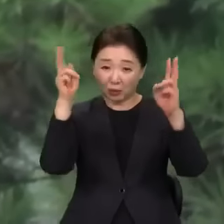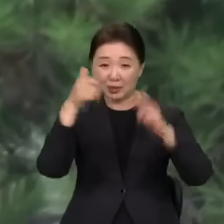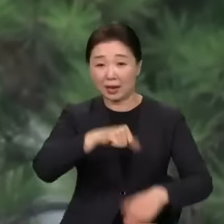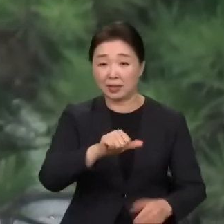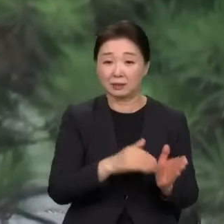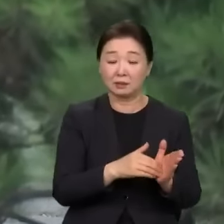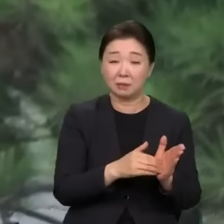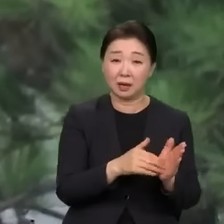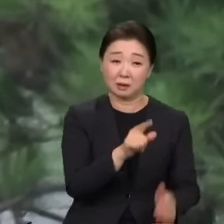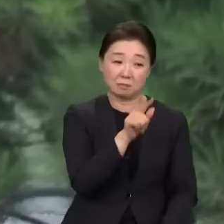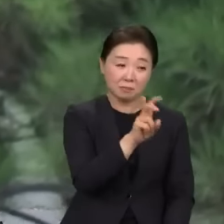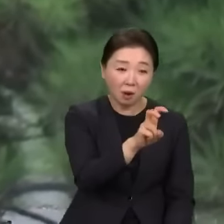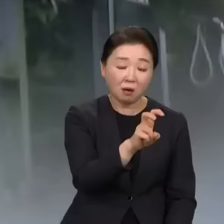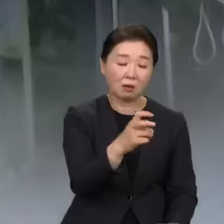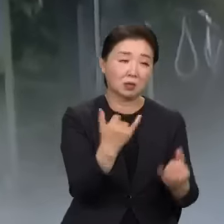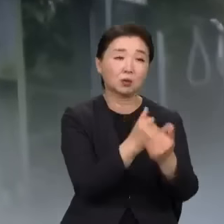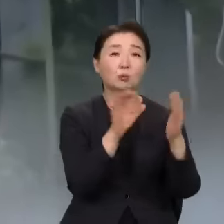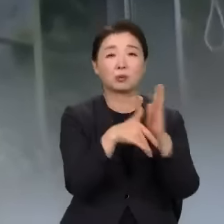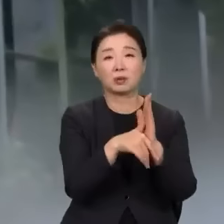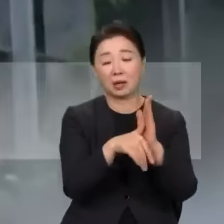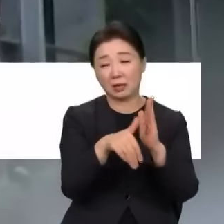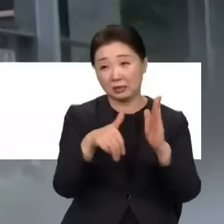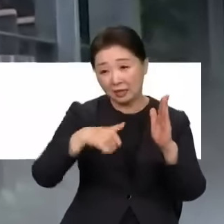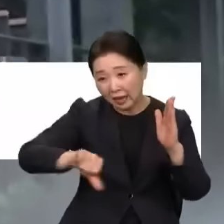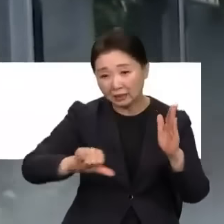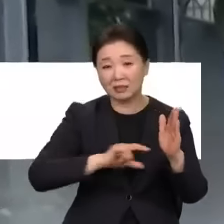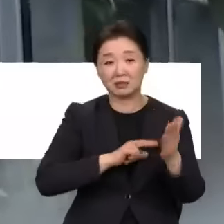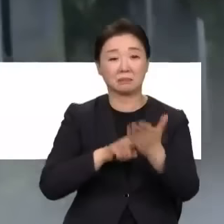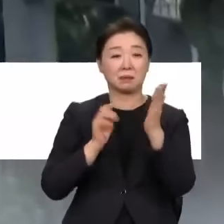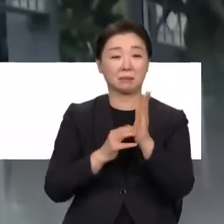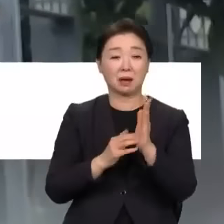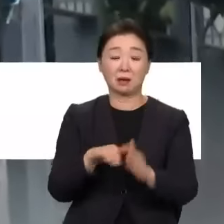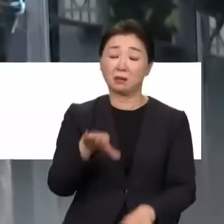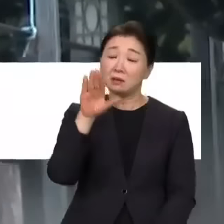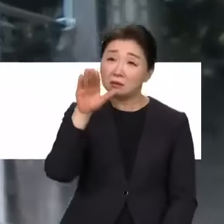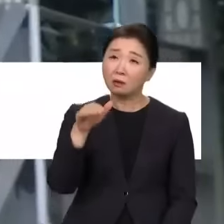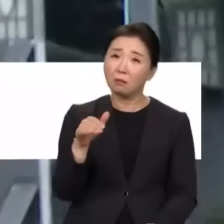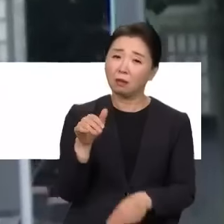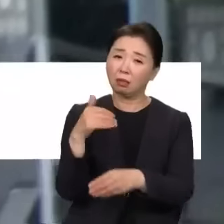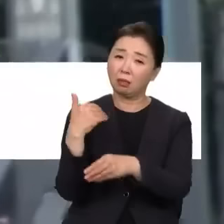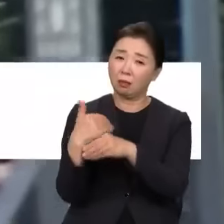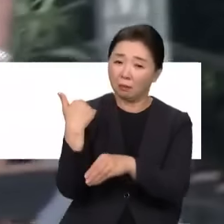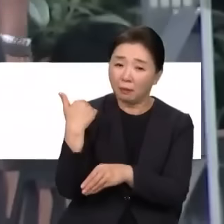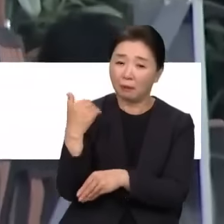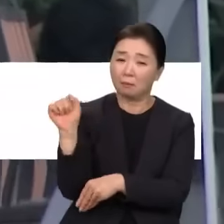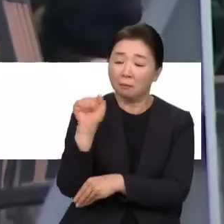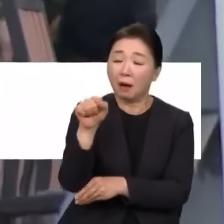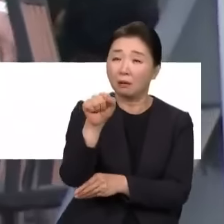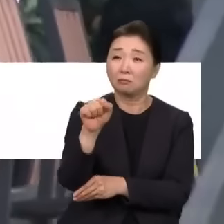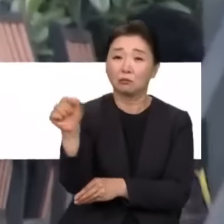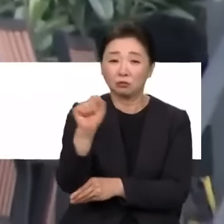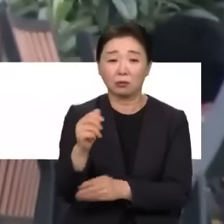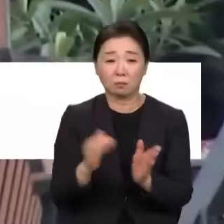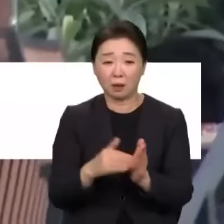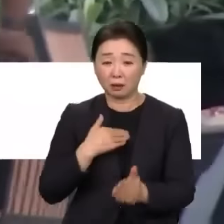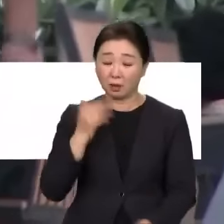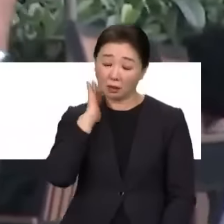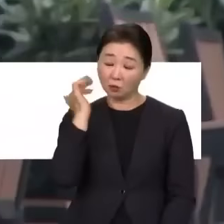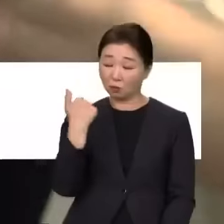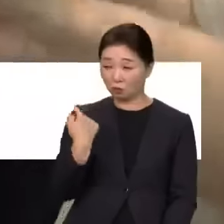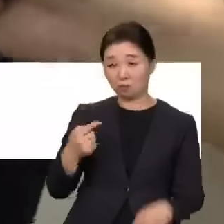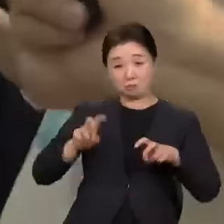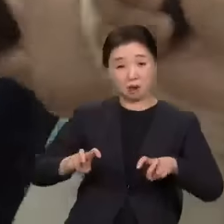씨와 인터뷰에서도 등장합니다. 처음에 카니발을 해갖고 너 앞에 X가 운전하고 내하고 대통령 뒤에